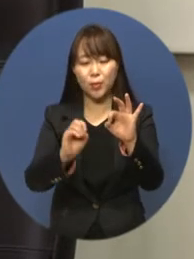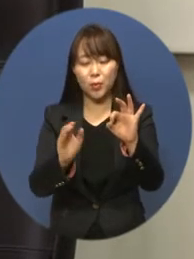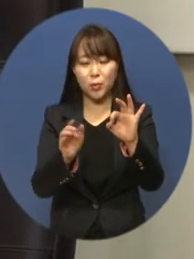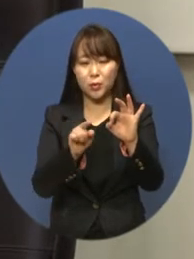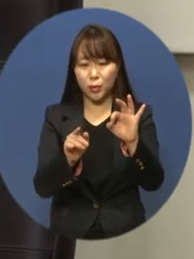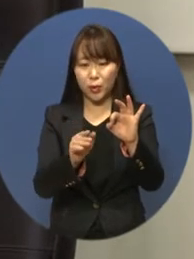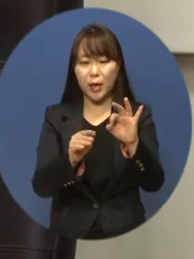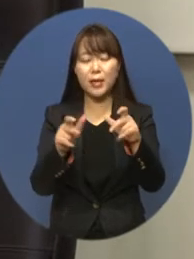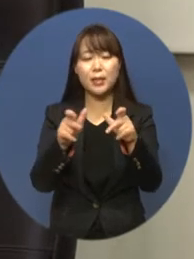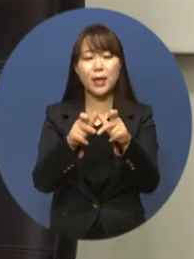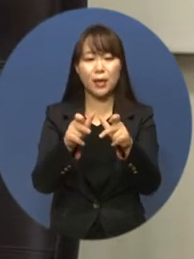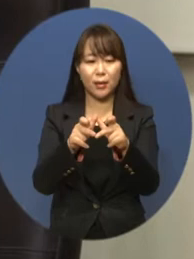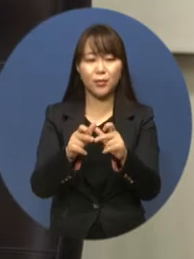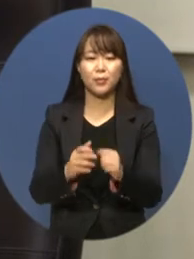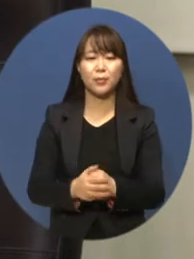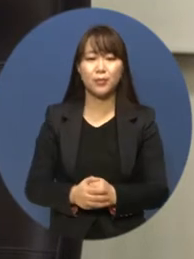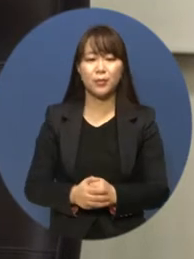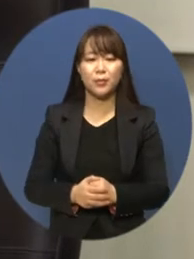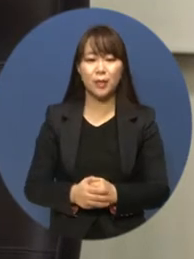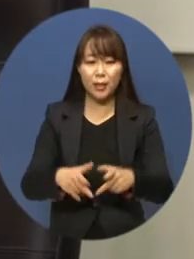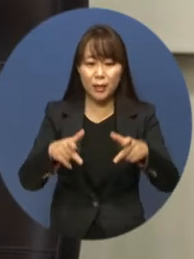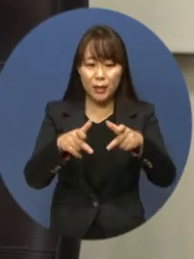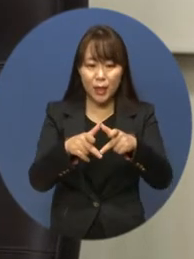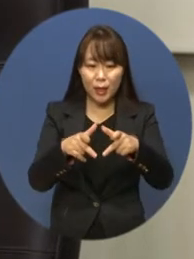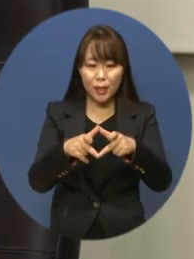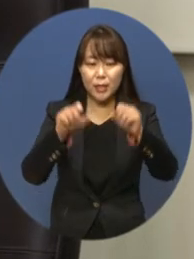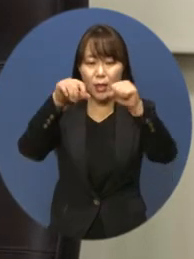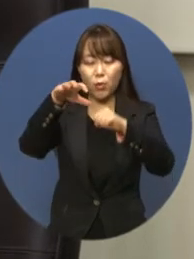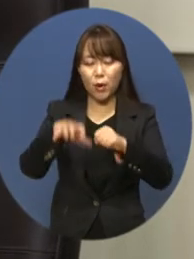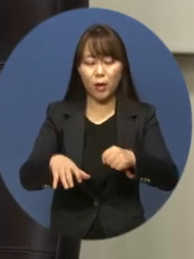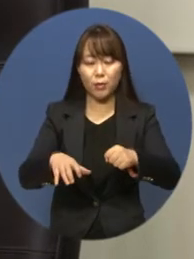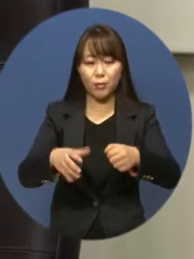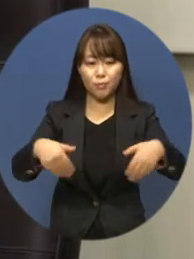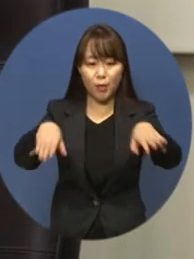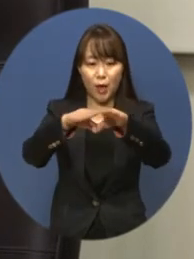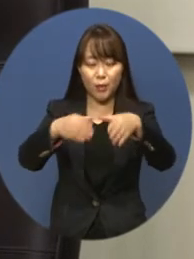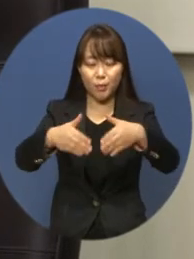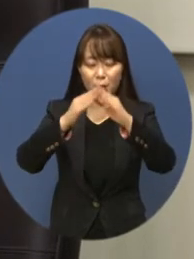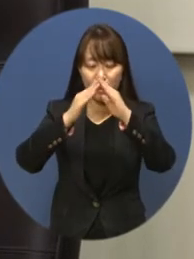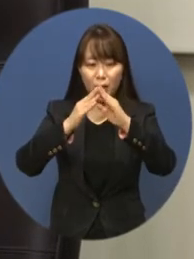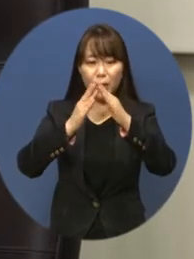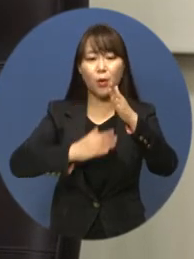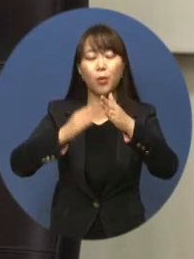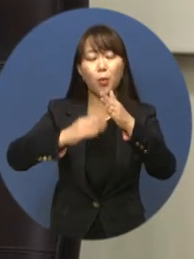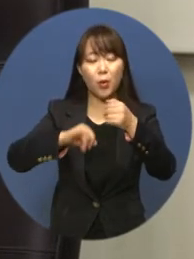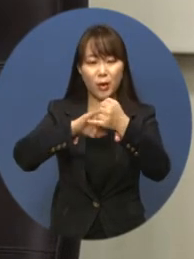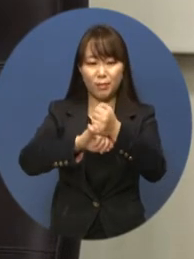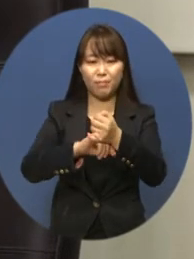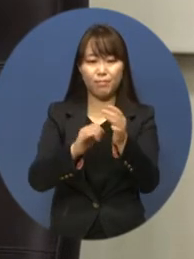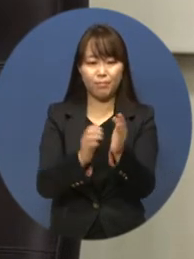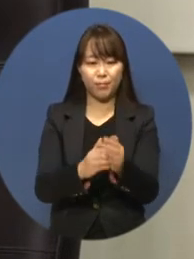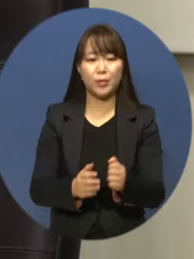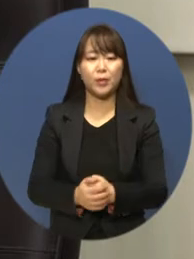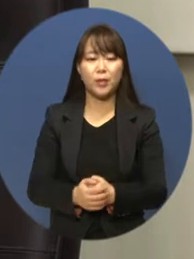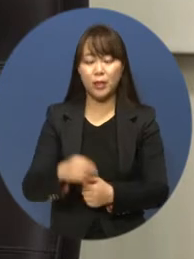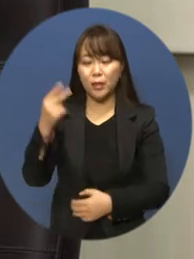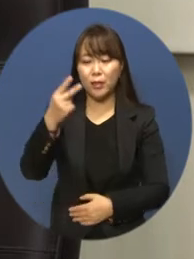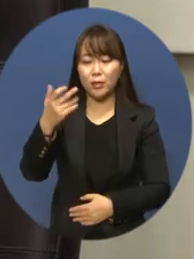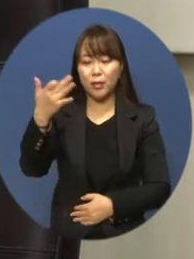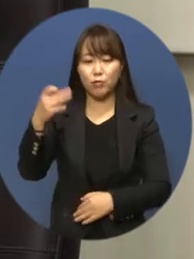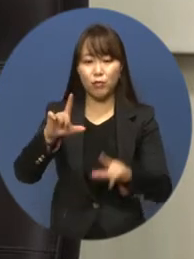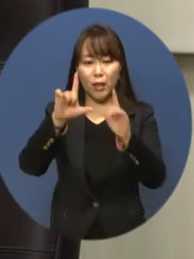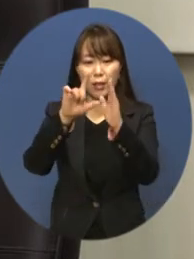10%가 장애인이거든요. 그래서 장애인 체육관을 지금 공약으로 내걸었고요. 그리고